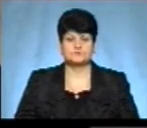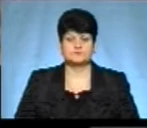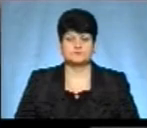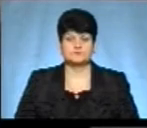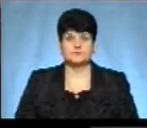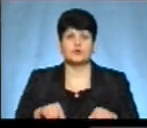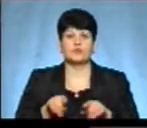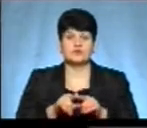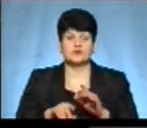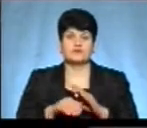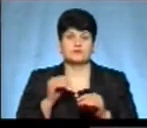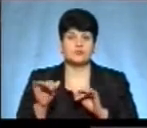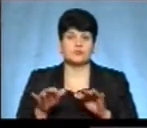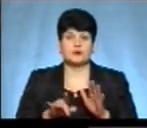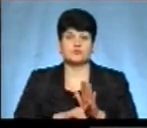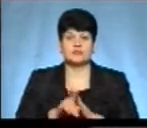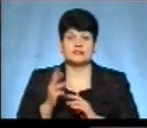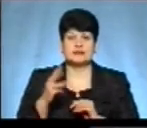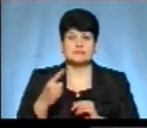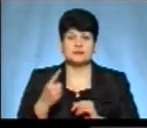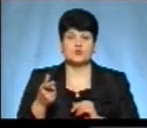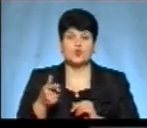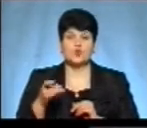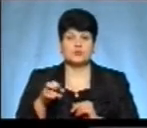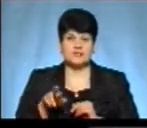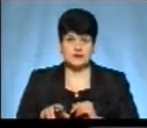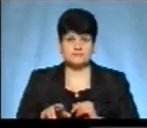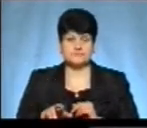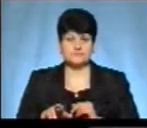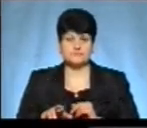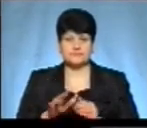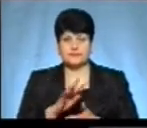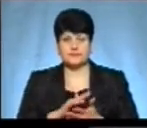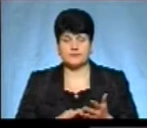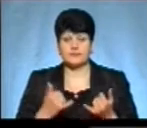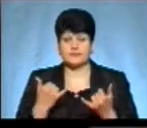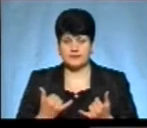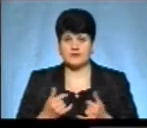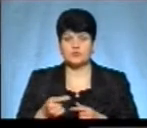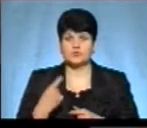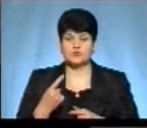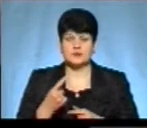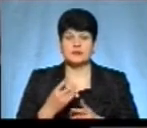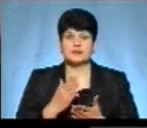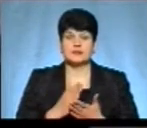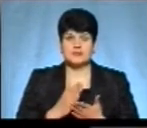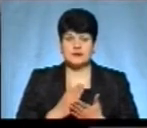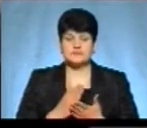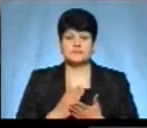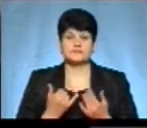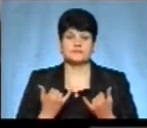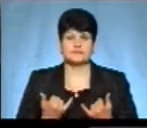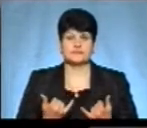Отже, виборча кампанія, яка розпочалась 31 грудня і триває досі в Тернопільській області, характеризується